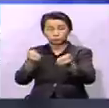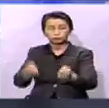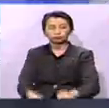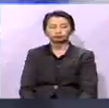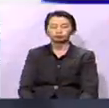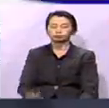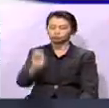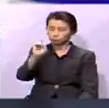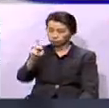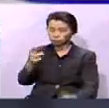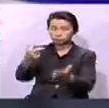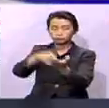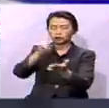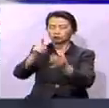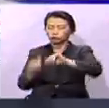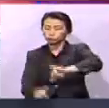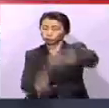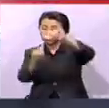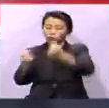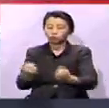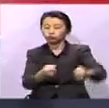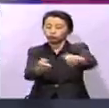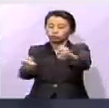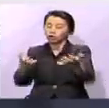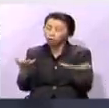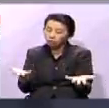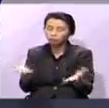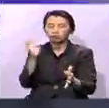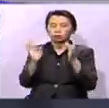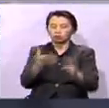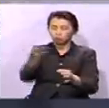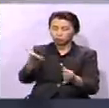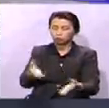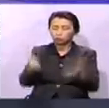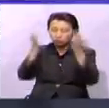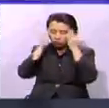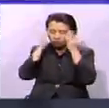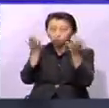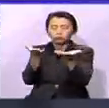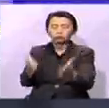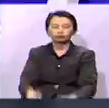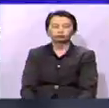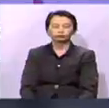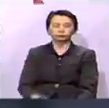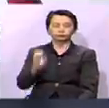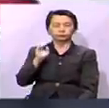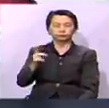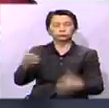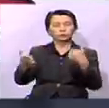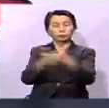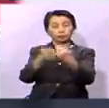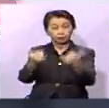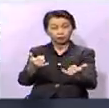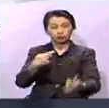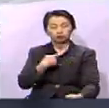Syahliza, bagaimana paras air sungai utama di Kelantan ketika ini? Kalau Syahliza ada maklumat mengenainya. Baik, sehingga kinilah